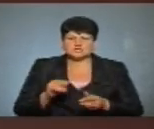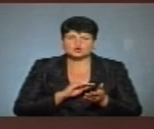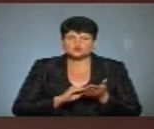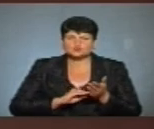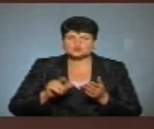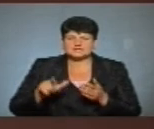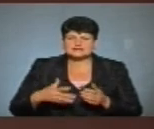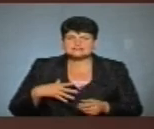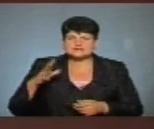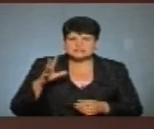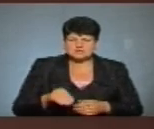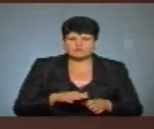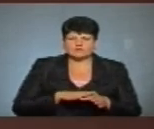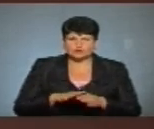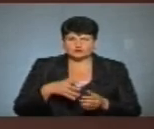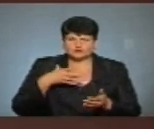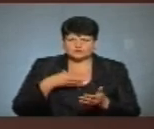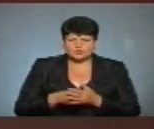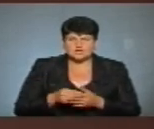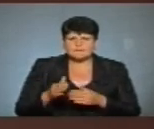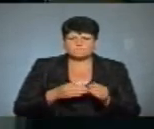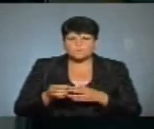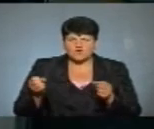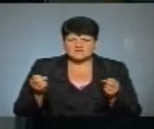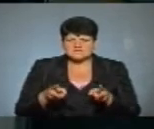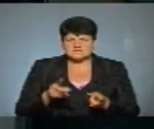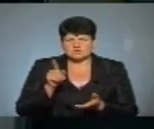загинули, виконуючи свої професійні обов'язки.